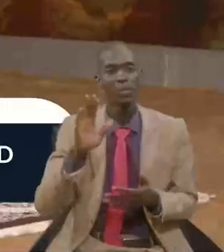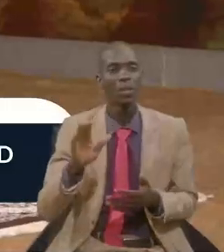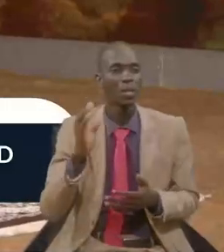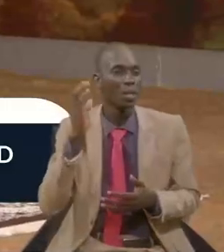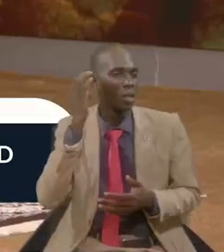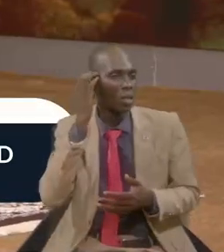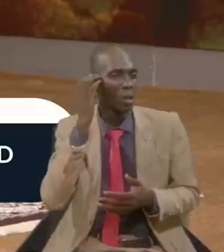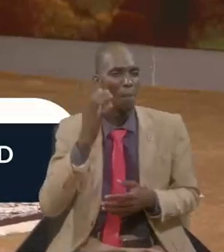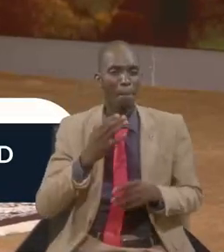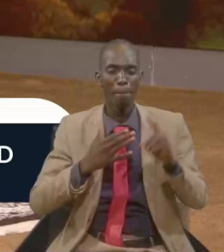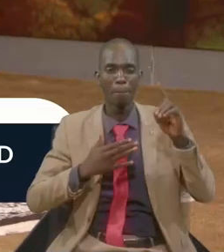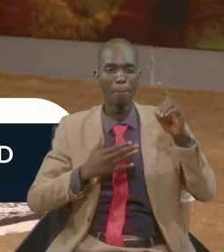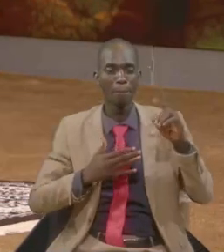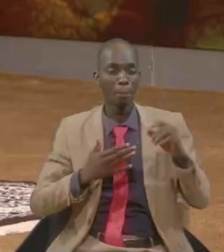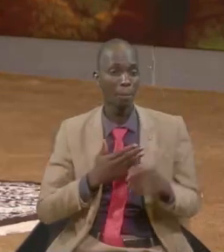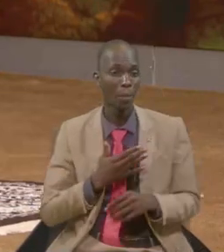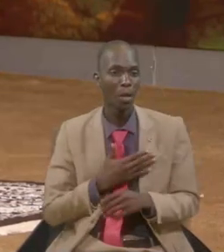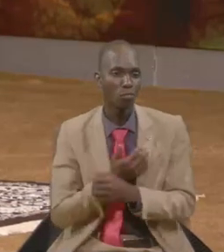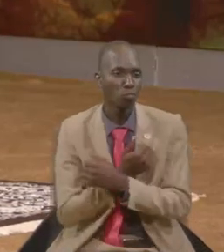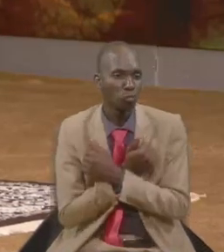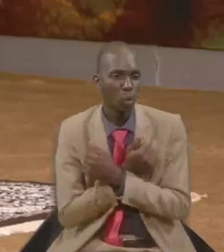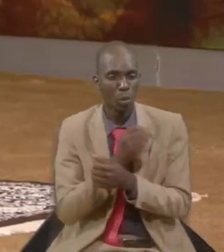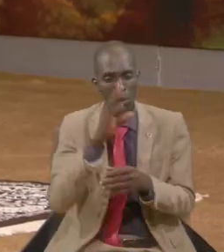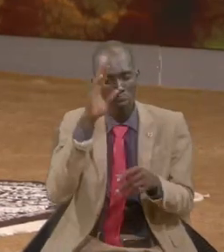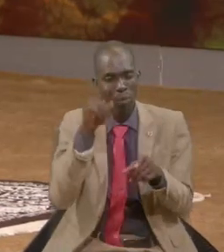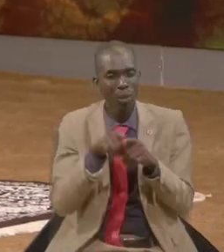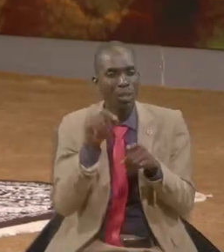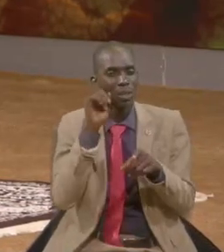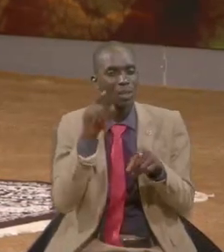2, 5. Écoutez, mes frères,